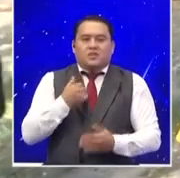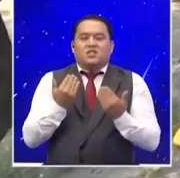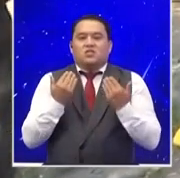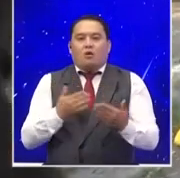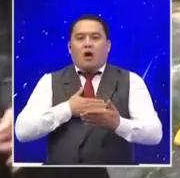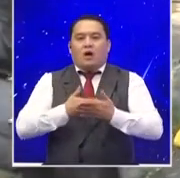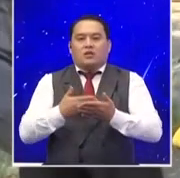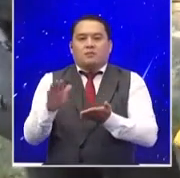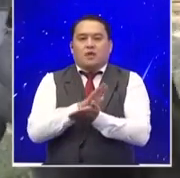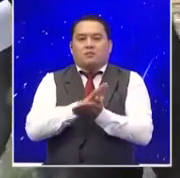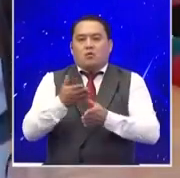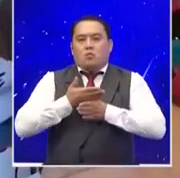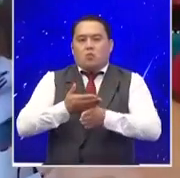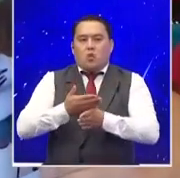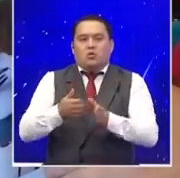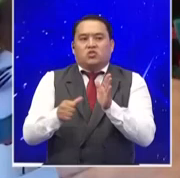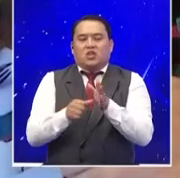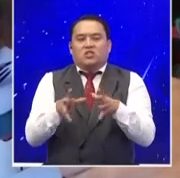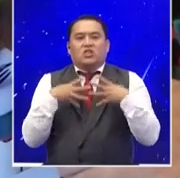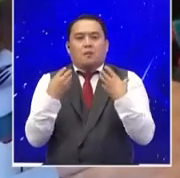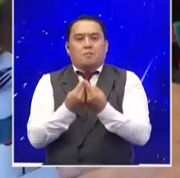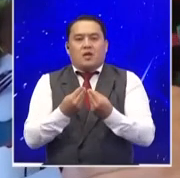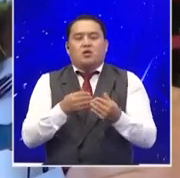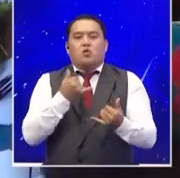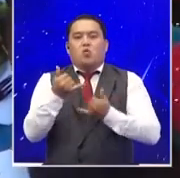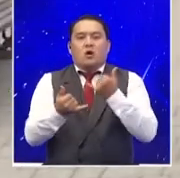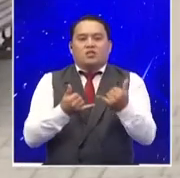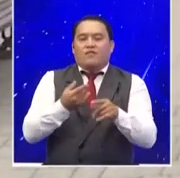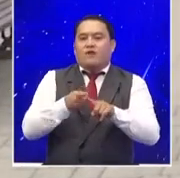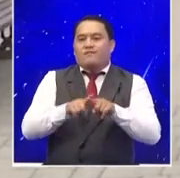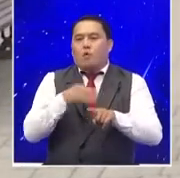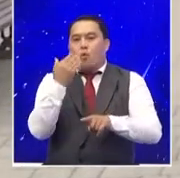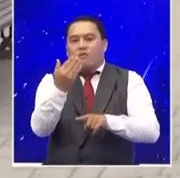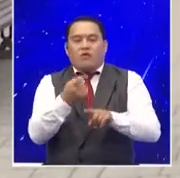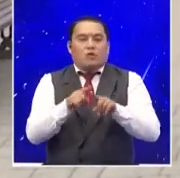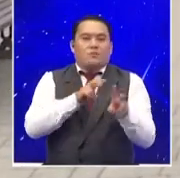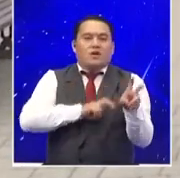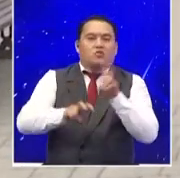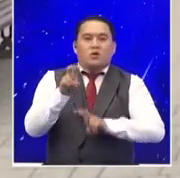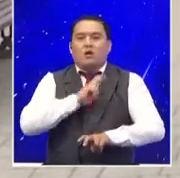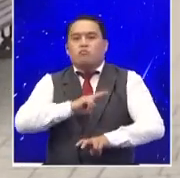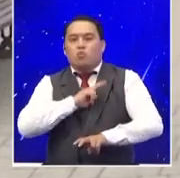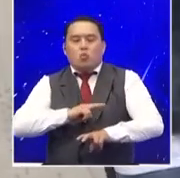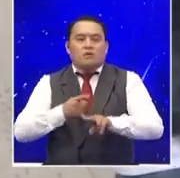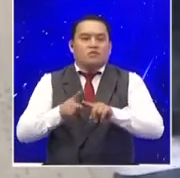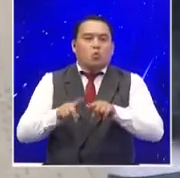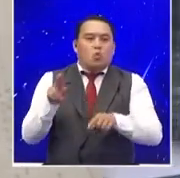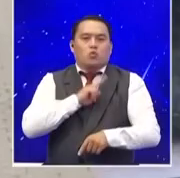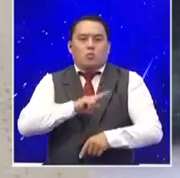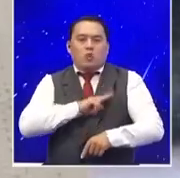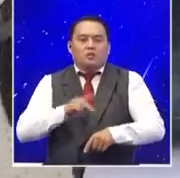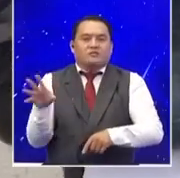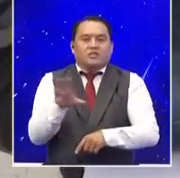попечении волонтерского центра 6 подшефных семей, но основной род деятельности организации – поисковая работа. По словам руководителя движения